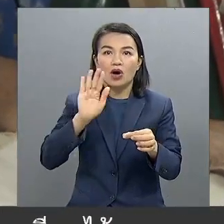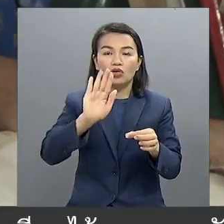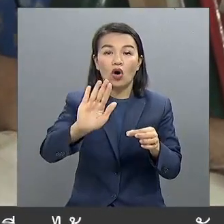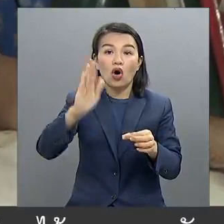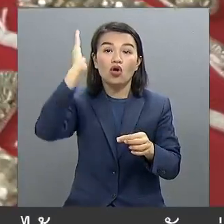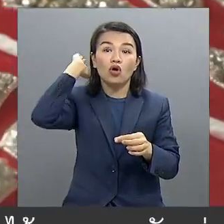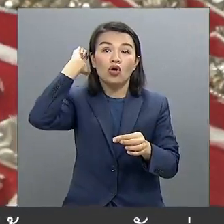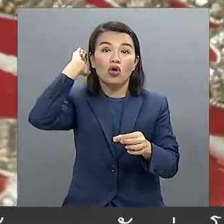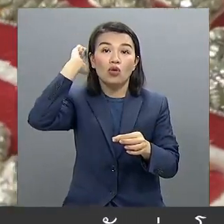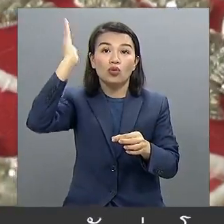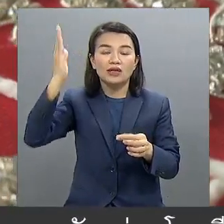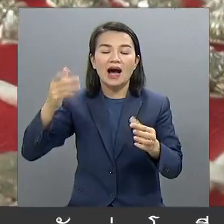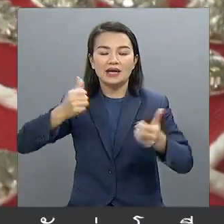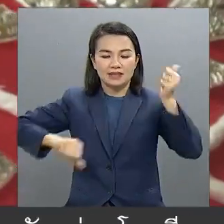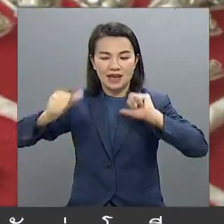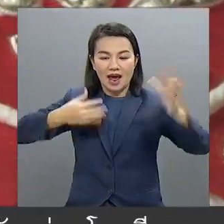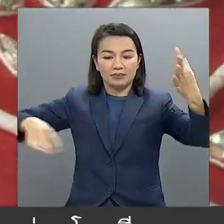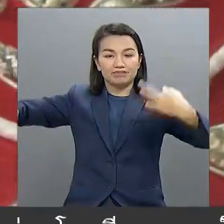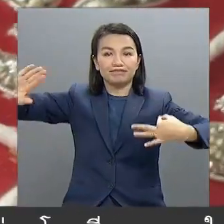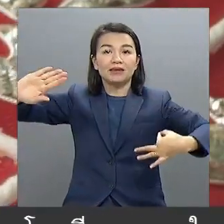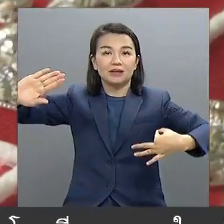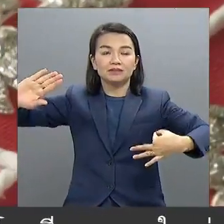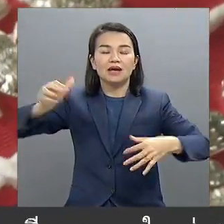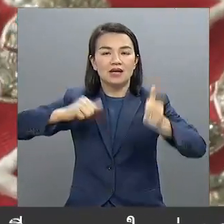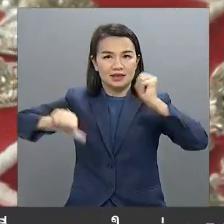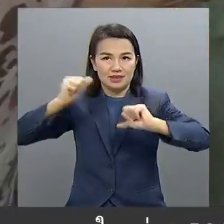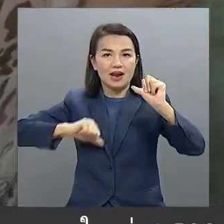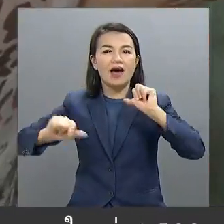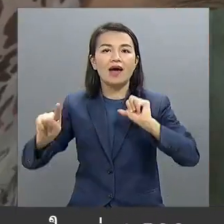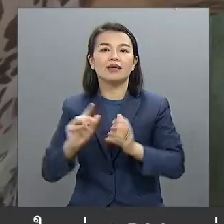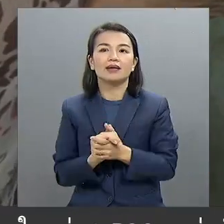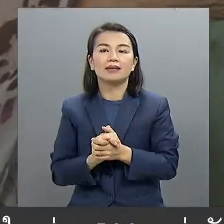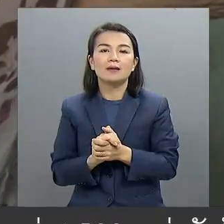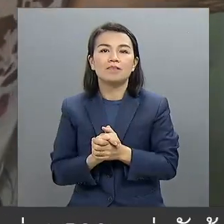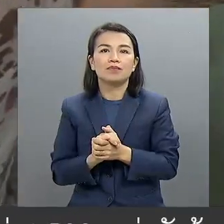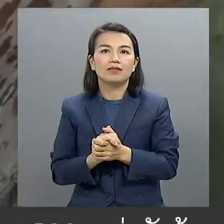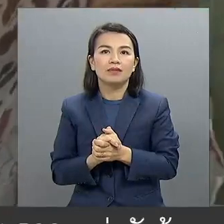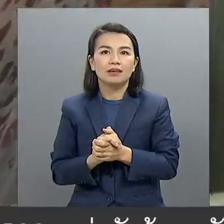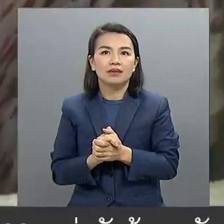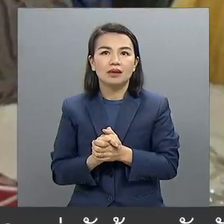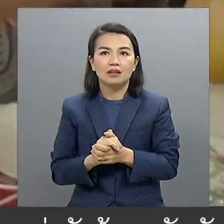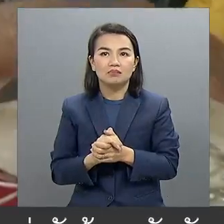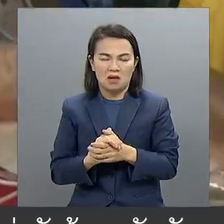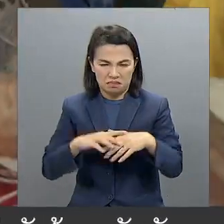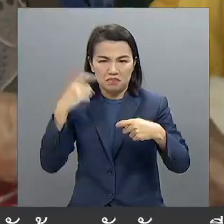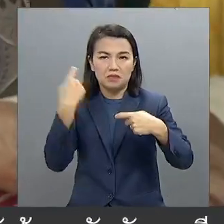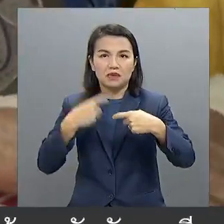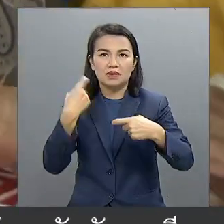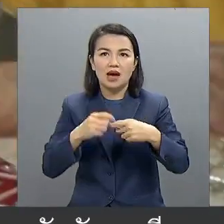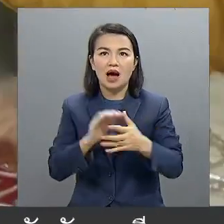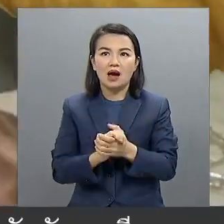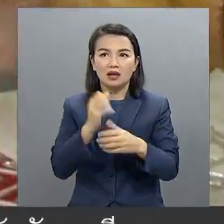สุดตวพระใช่ไหมครับนำโยพรนี่ มัไม่ใช่ยาก ไ้ง่ายนะลูกแต่ละช้น แต่ละส่วน